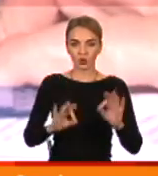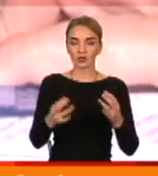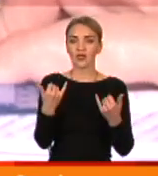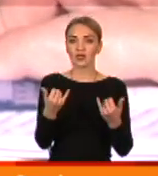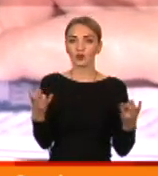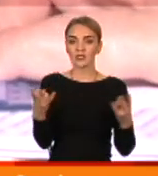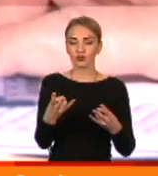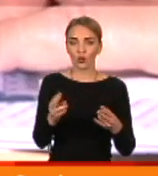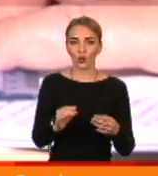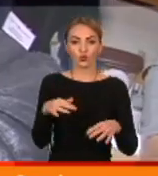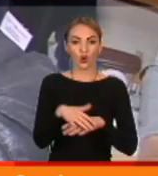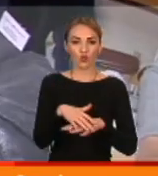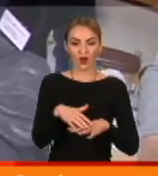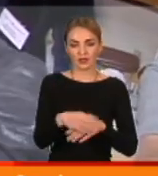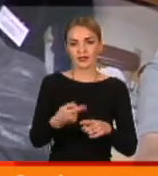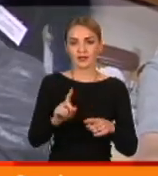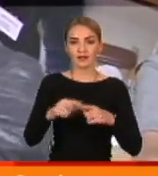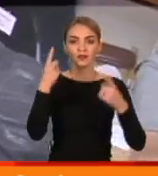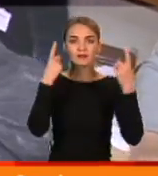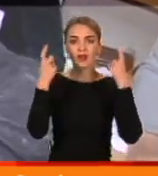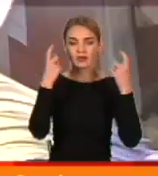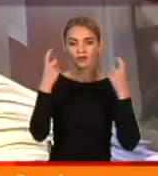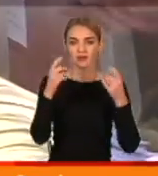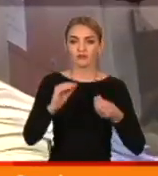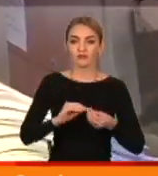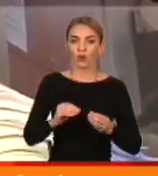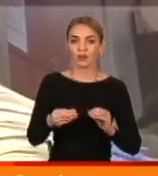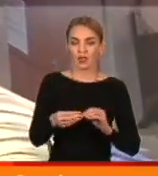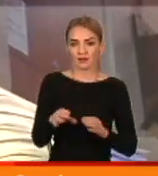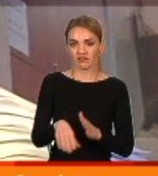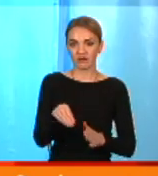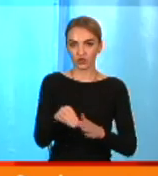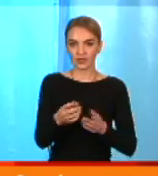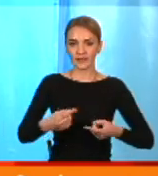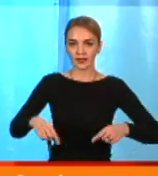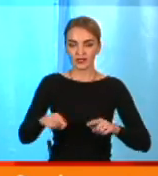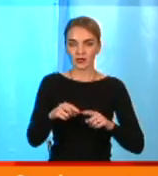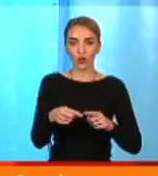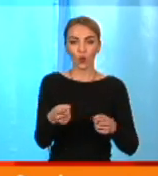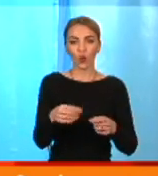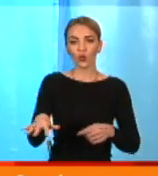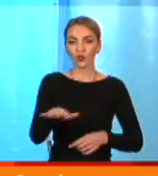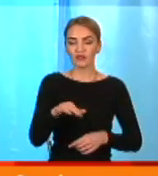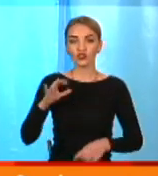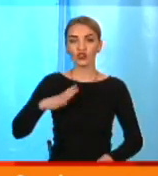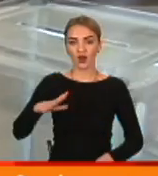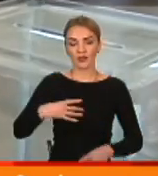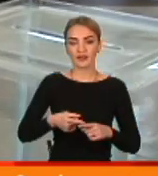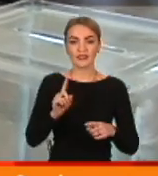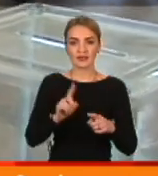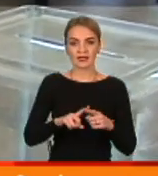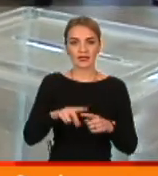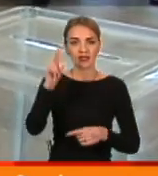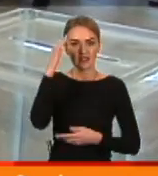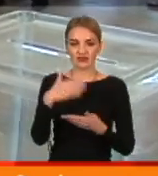потрібно дорахувати, це здебільшого дані із проблемних виборчих дільниць округів. І чекати на ці цифри можна